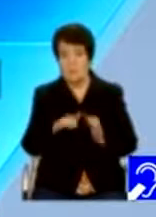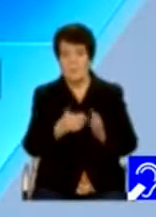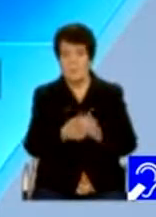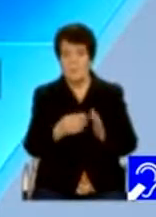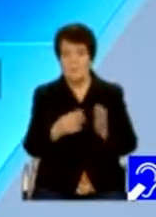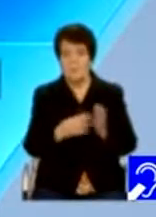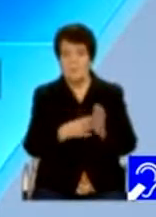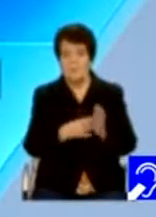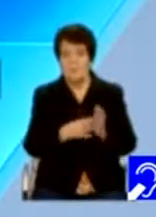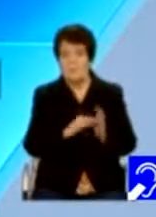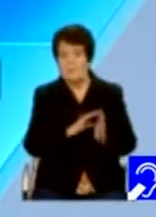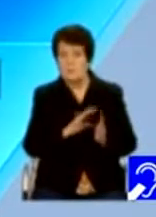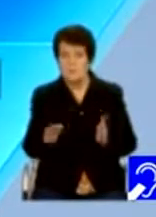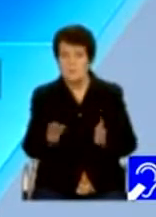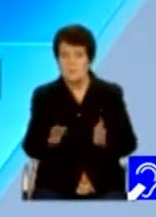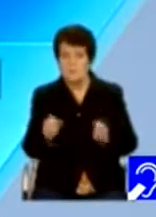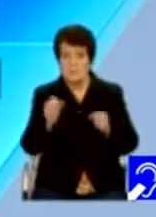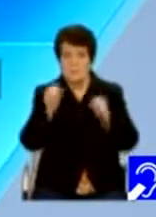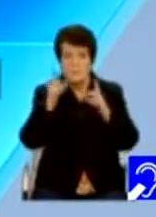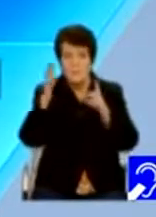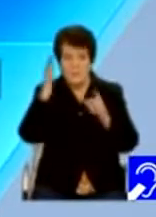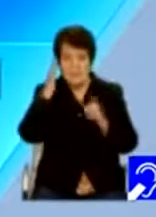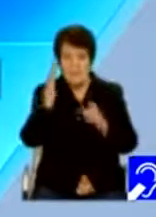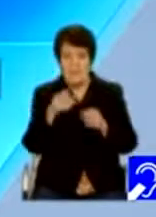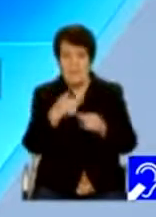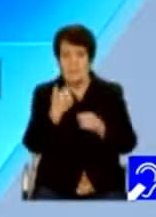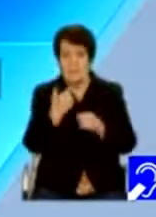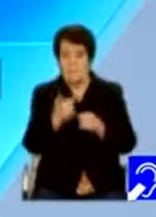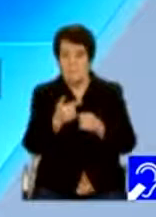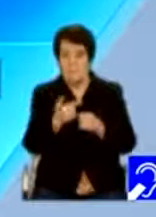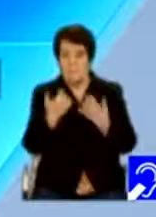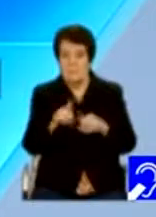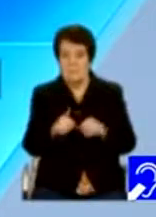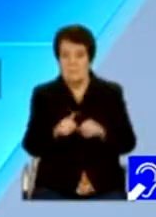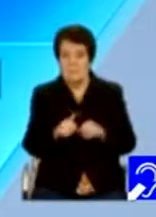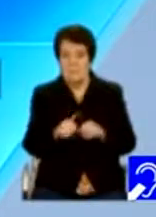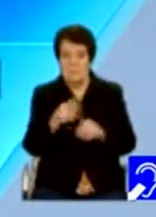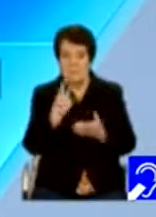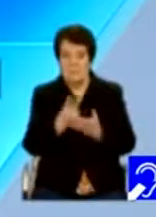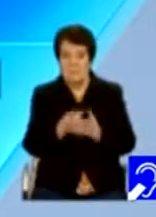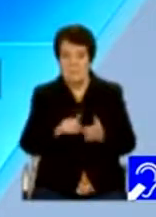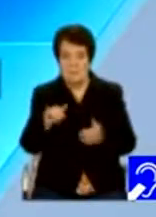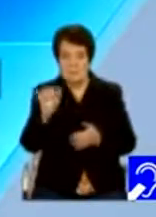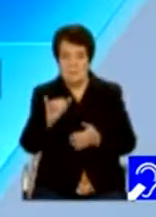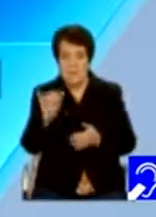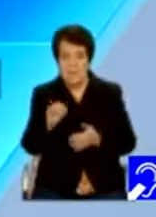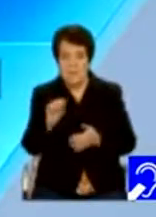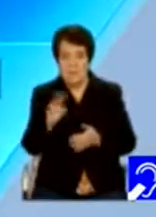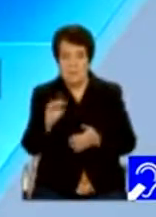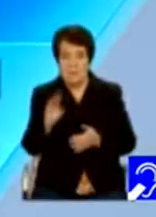nouă. Deci mi s-a ridicat părul în cap. Imposibil. Tânărul da. Respectiv, când iese din universitate, cu